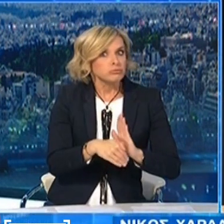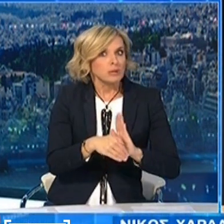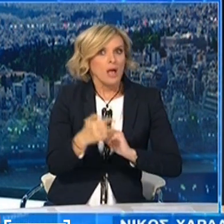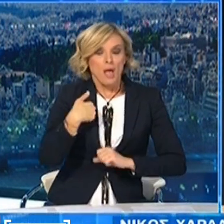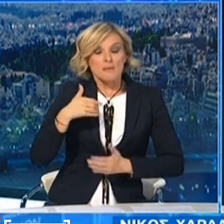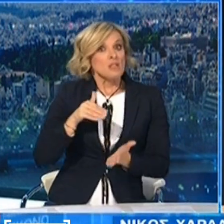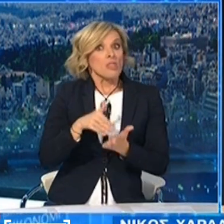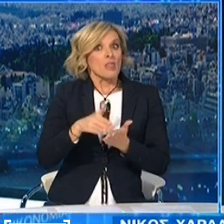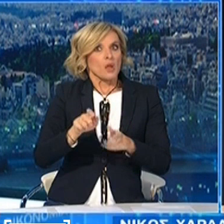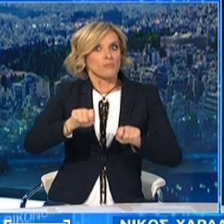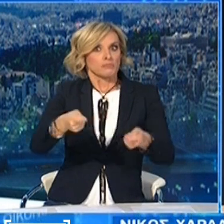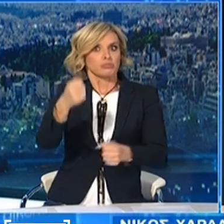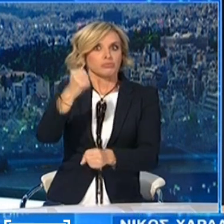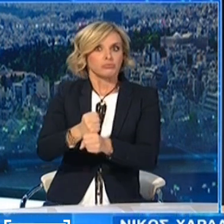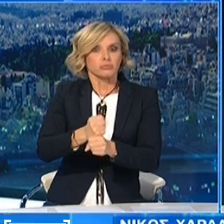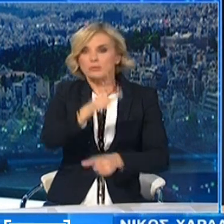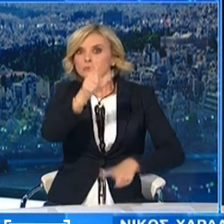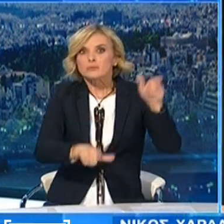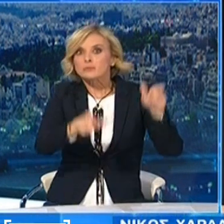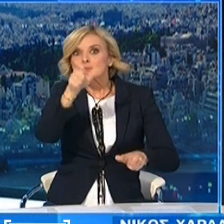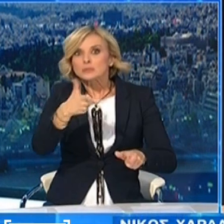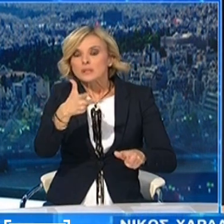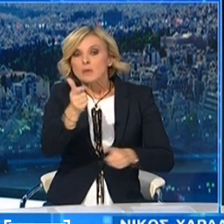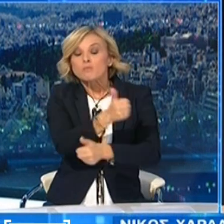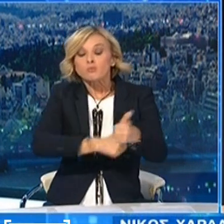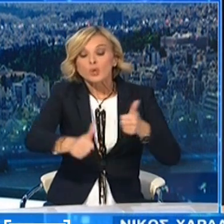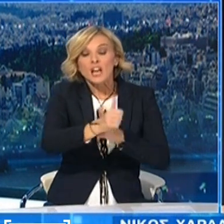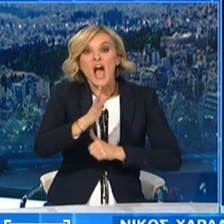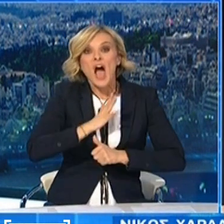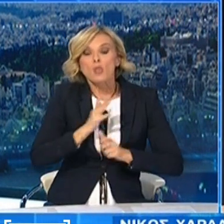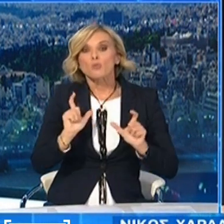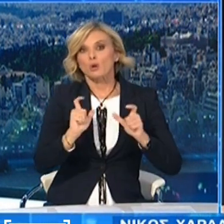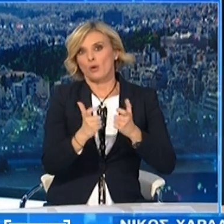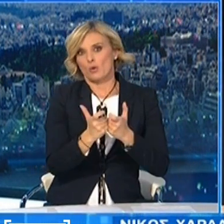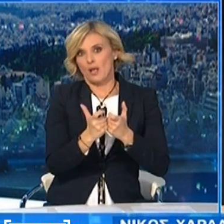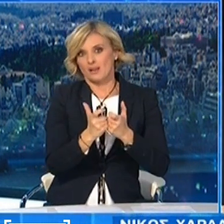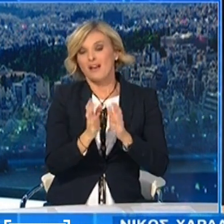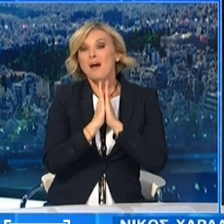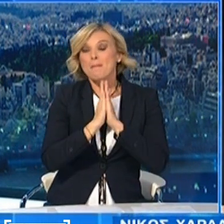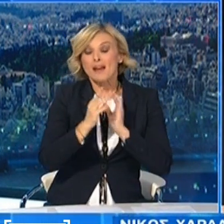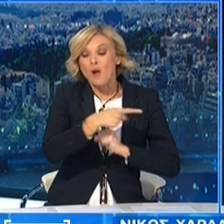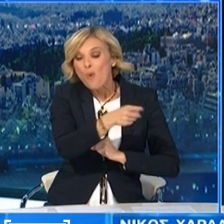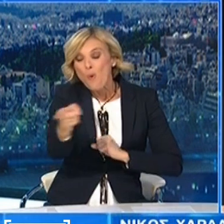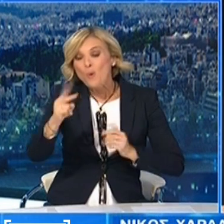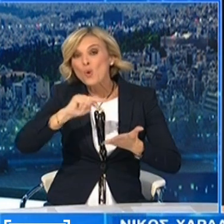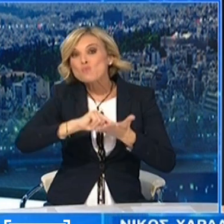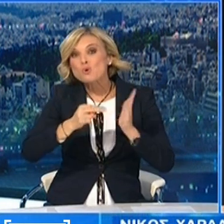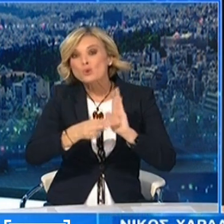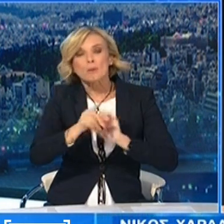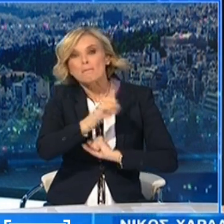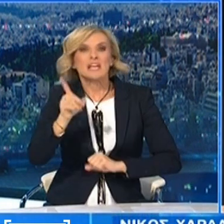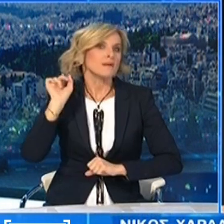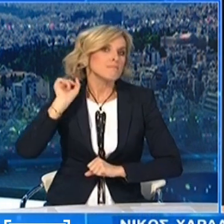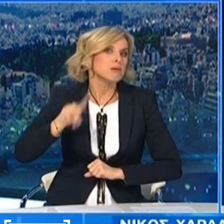lockdown υπάρχουν άνθρωποι, συμπολίτες μας και ολόκληρες οικογένειες και κανένας ασυνείδητος δεν επιτρέπεται, αγνοώντας τα